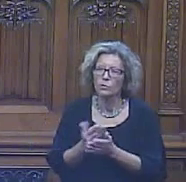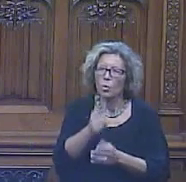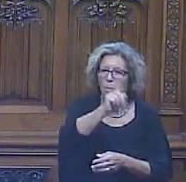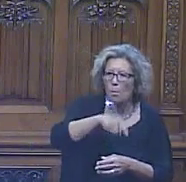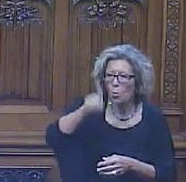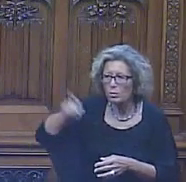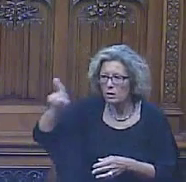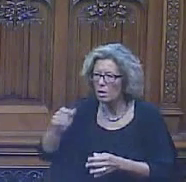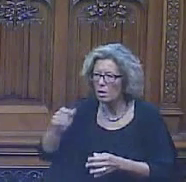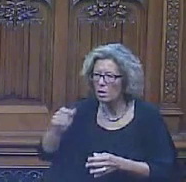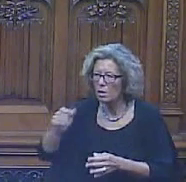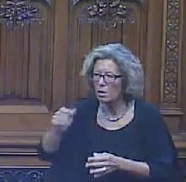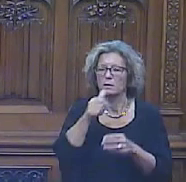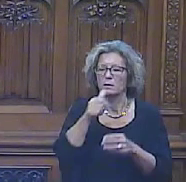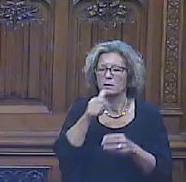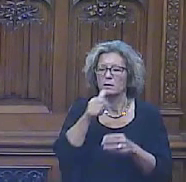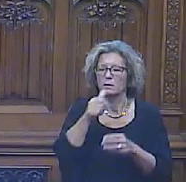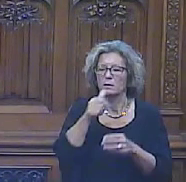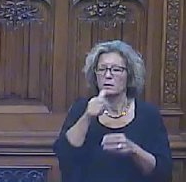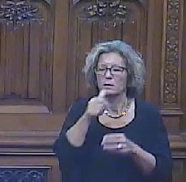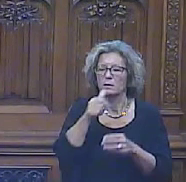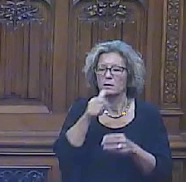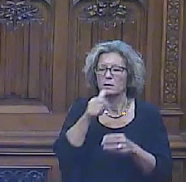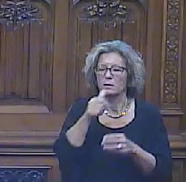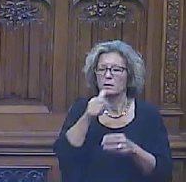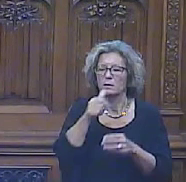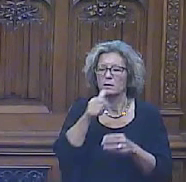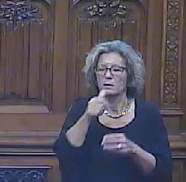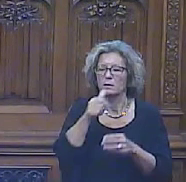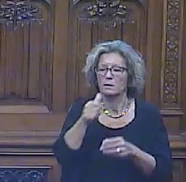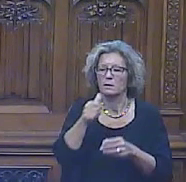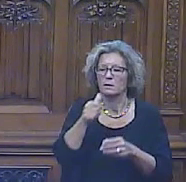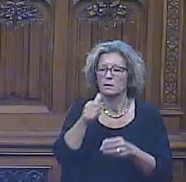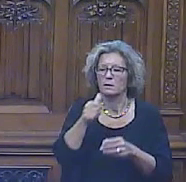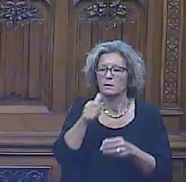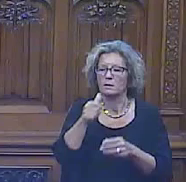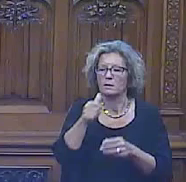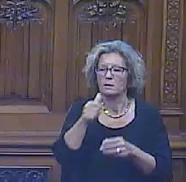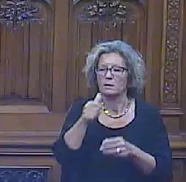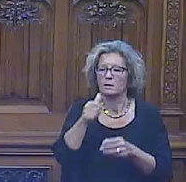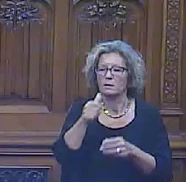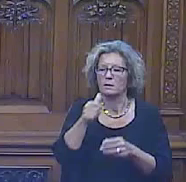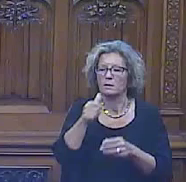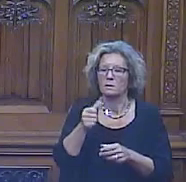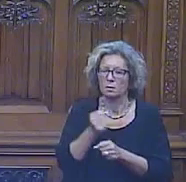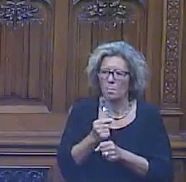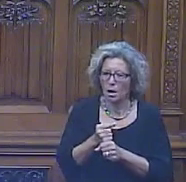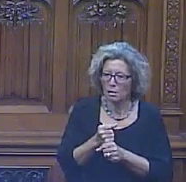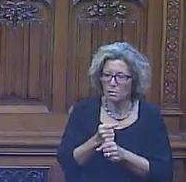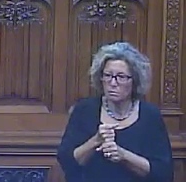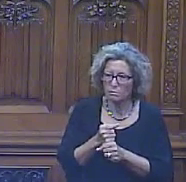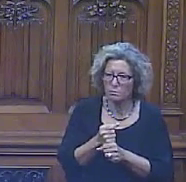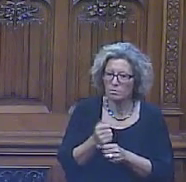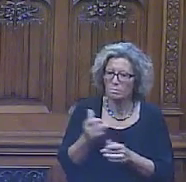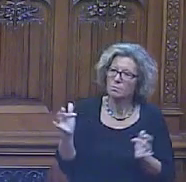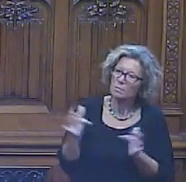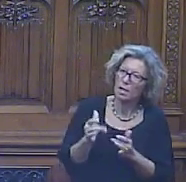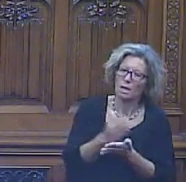Monatelang, jahrelang haben sie sehenden Auges nichts getan. Im